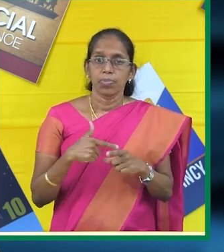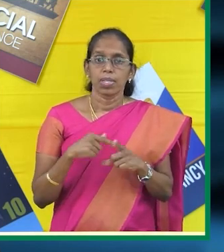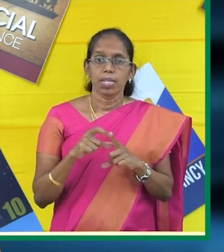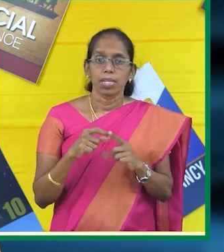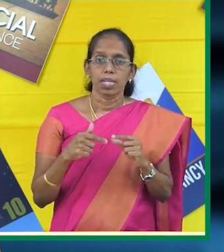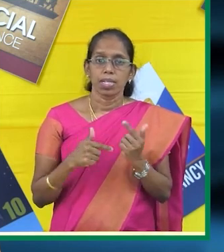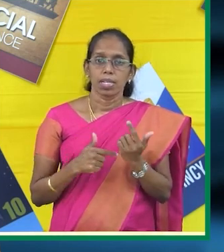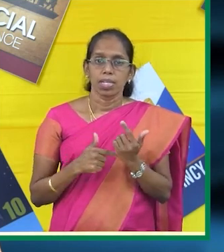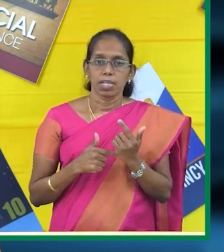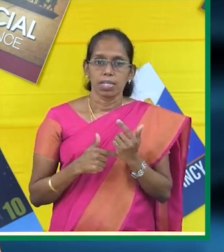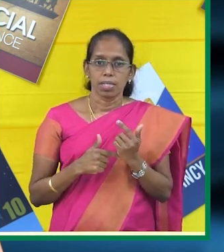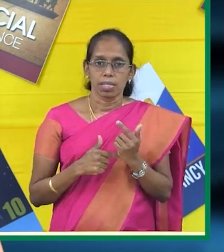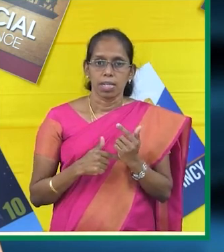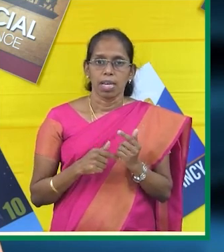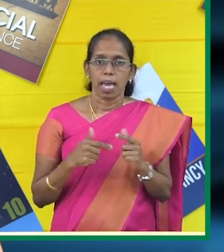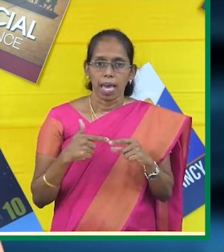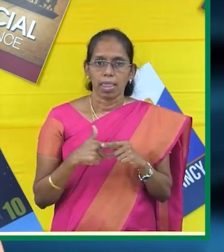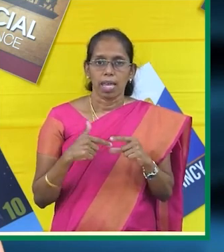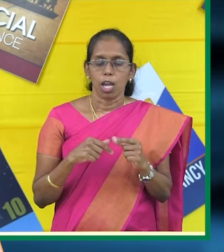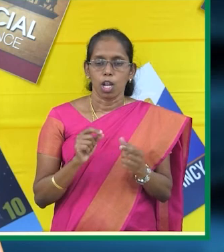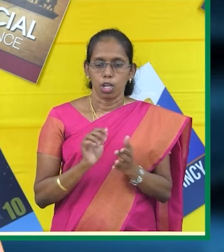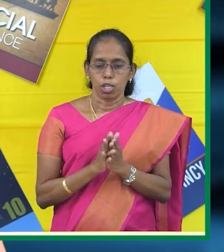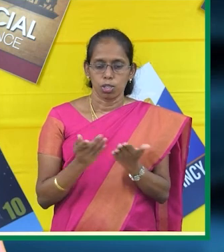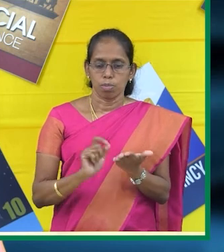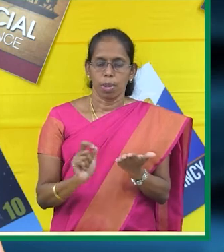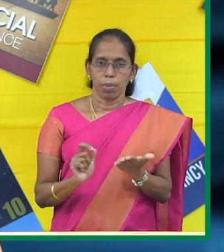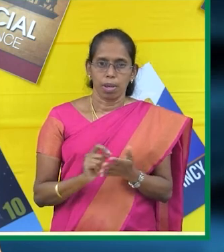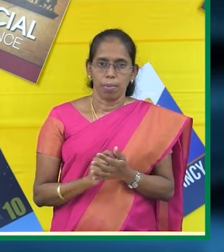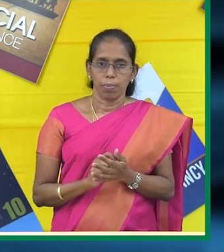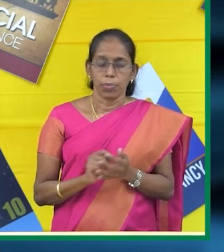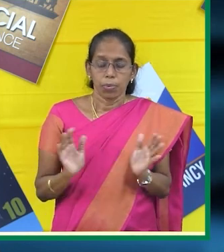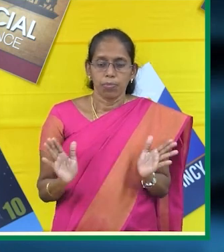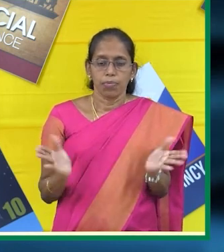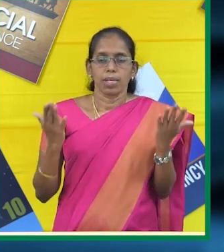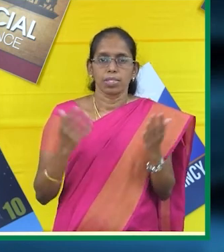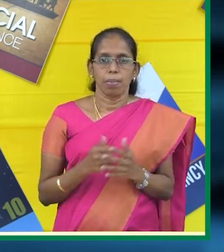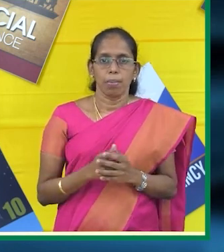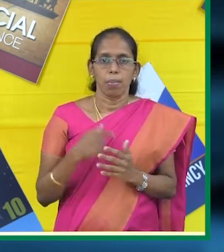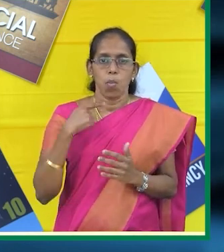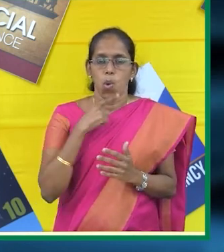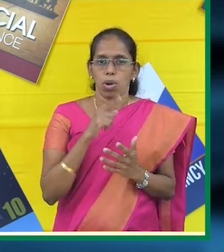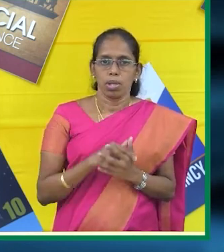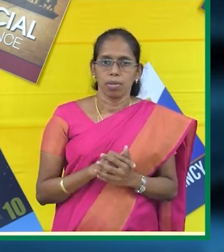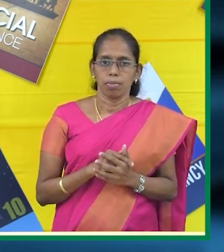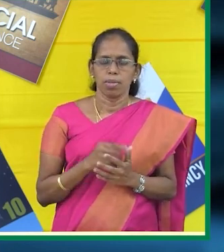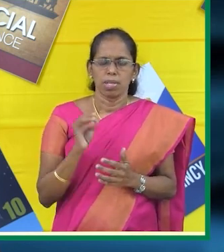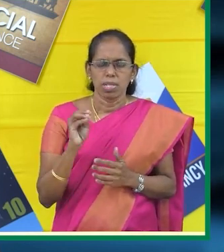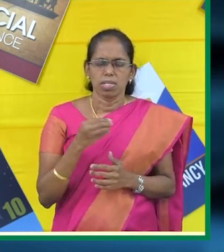அ எர்த் ஹெரால்ட் நியூஸ் பேப்பர். ஹீ வேக்ஸ் அப் மார்னிங் வித்